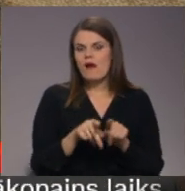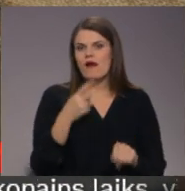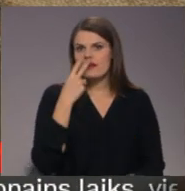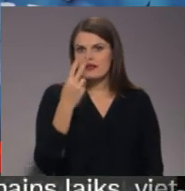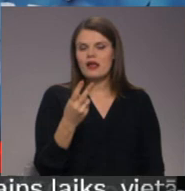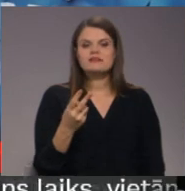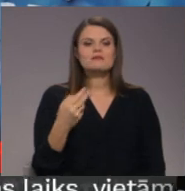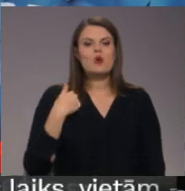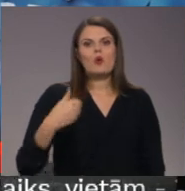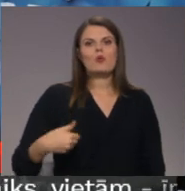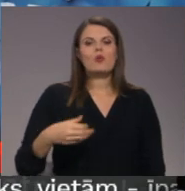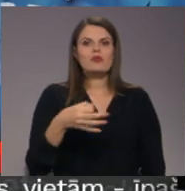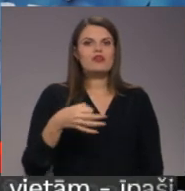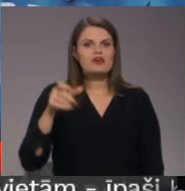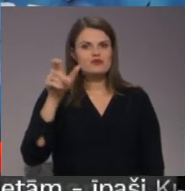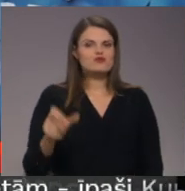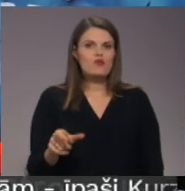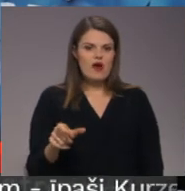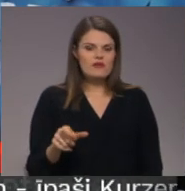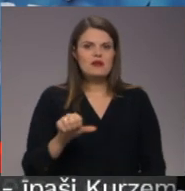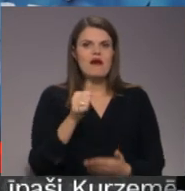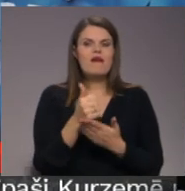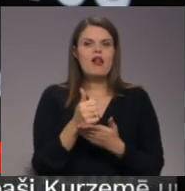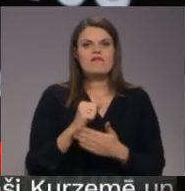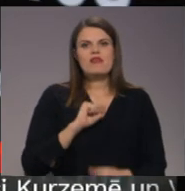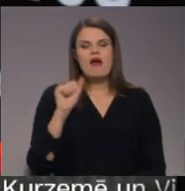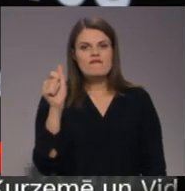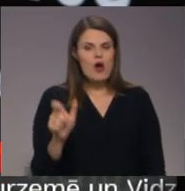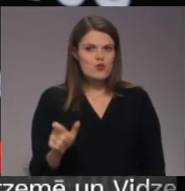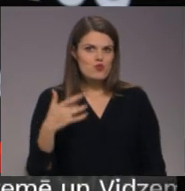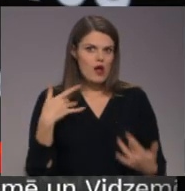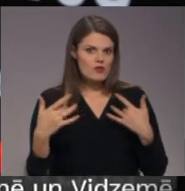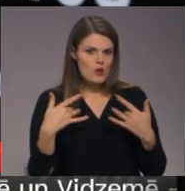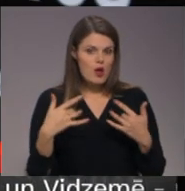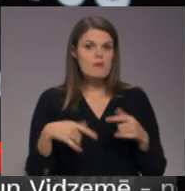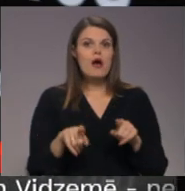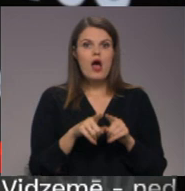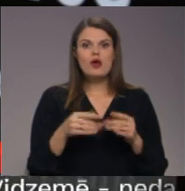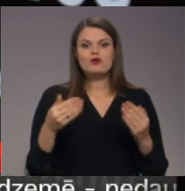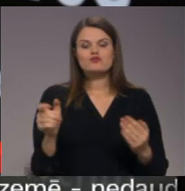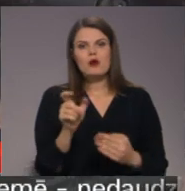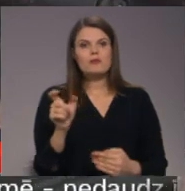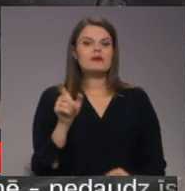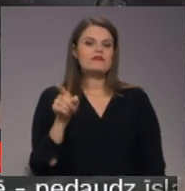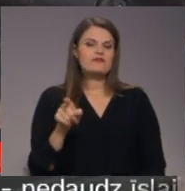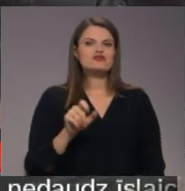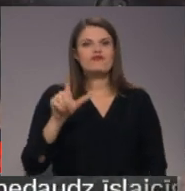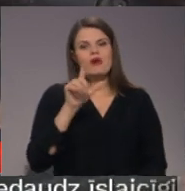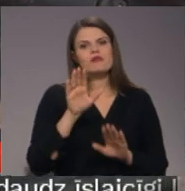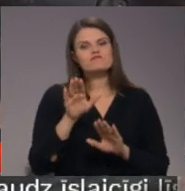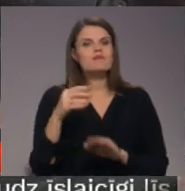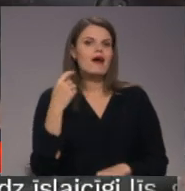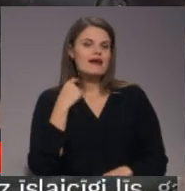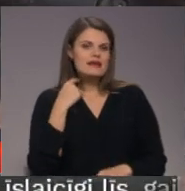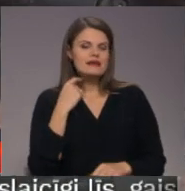Oto Brantevits, galvenā varoņa Artūra Vanaga lomā. Šobrīd Oto lielāko daļu laika aizvada Rīgā, strādājot un